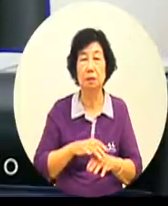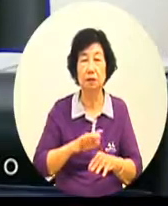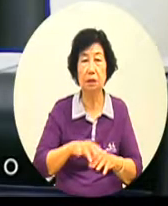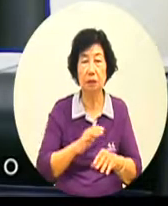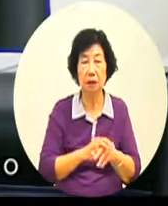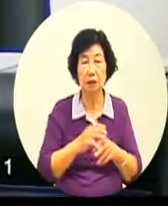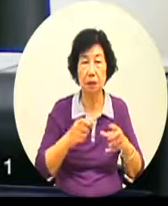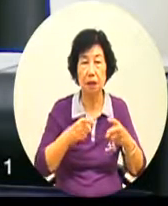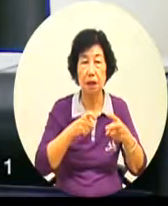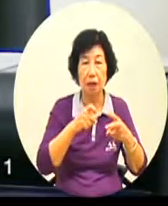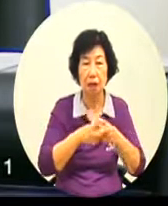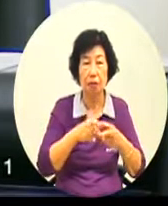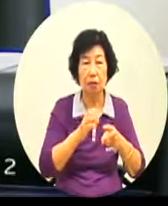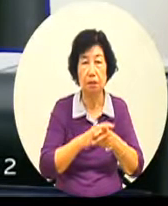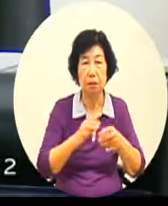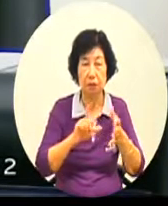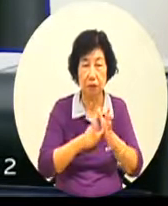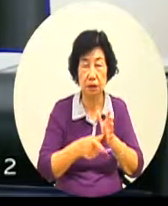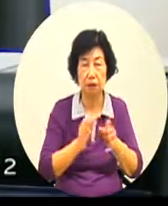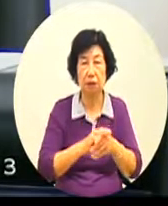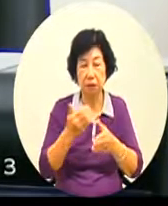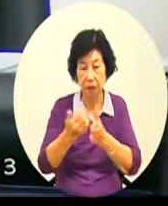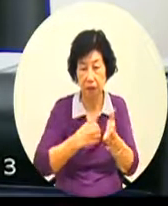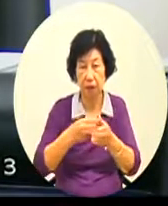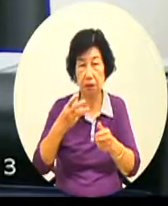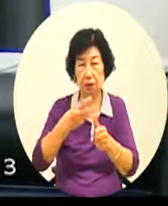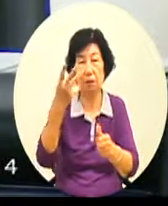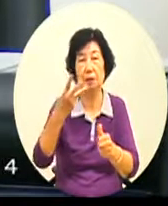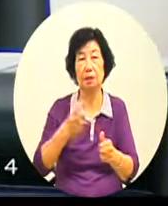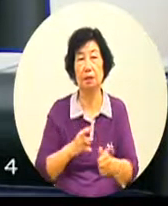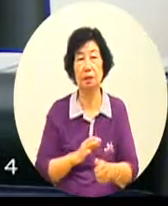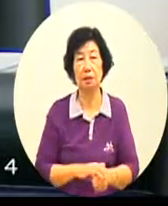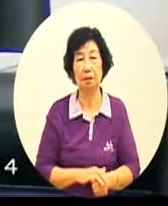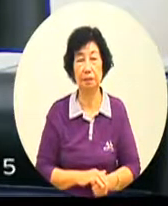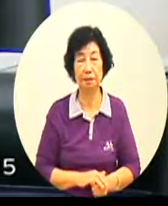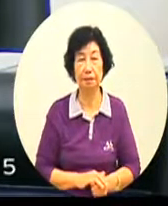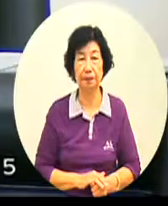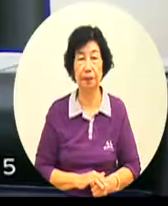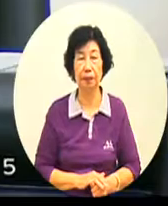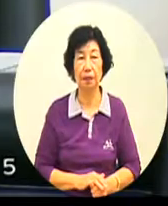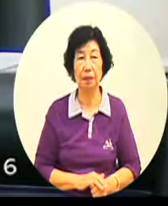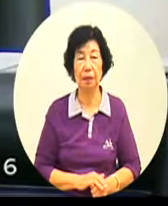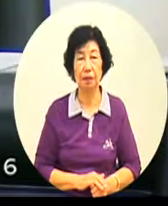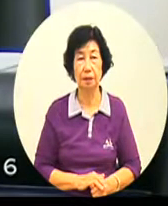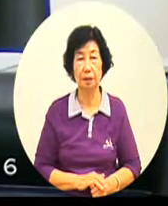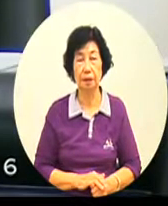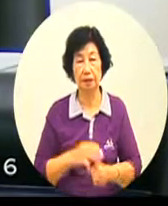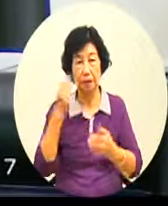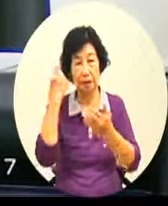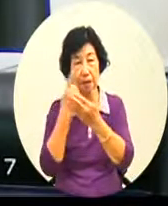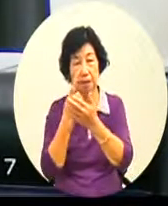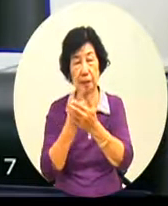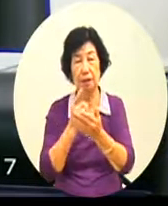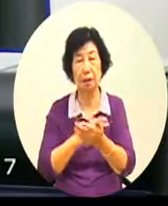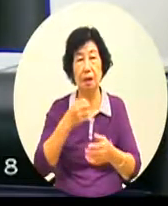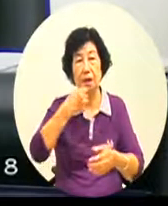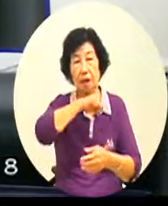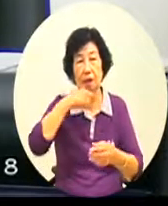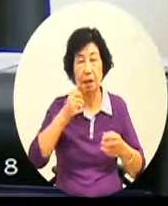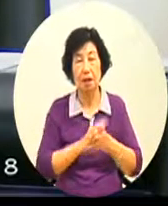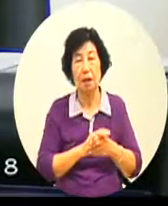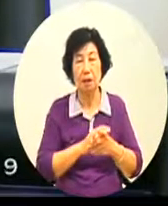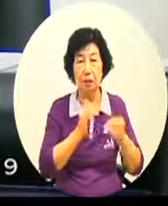第三了但是呢我们工时前三名但是我们的每一个台湾的人的均产